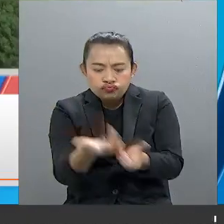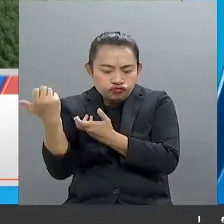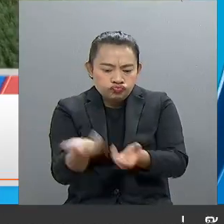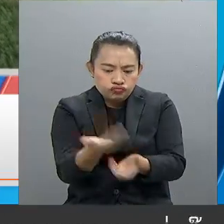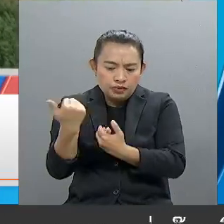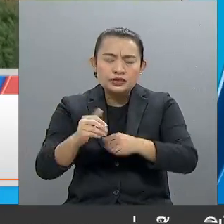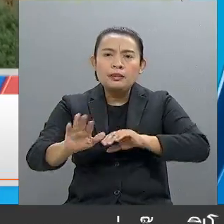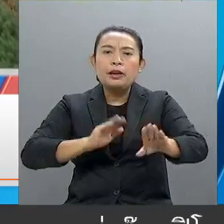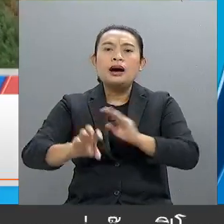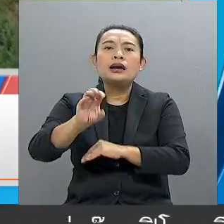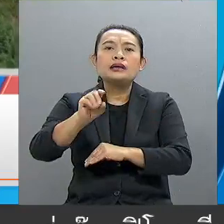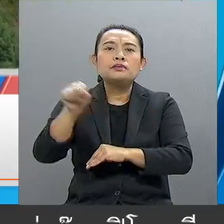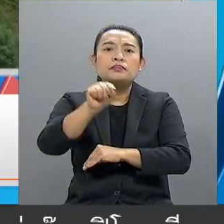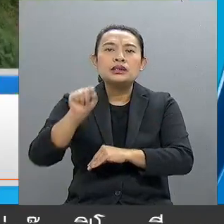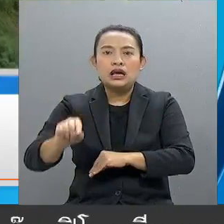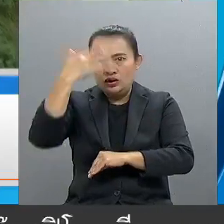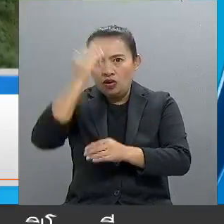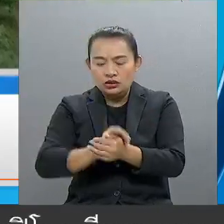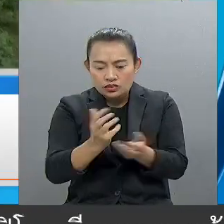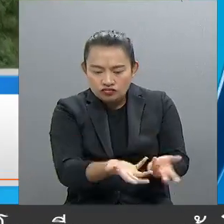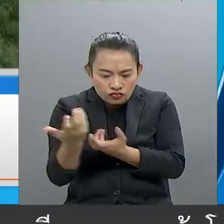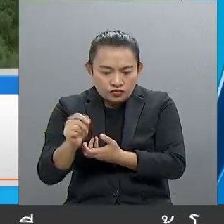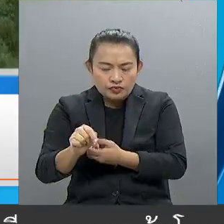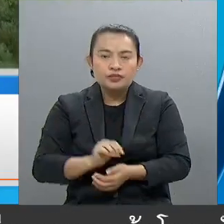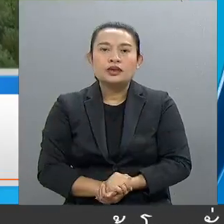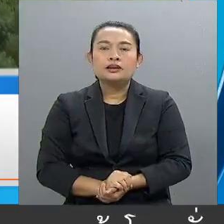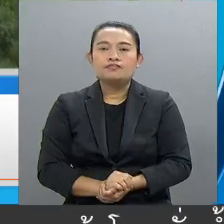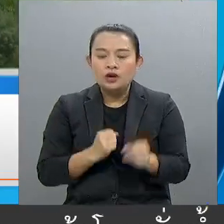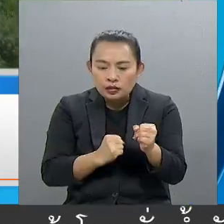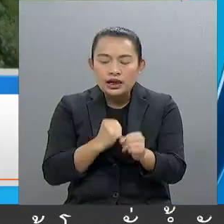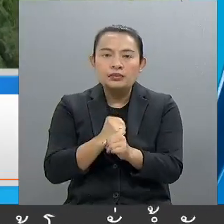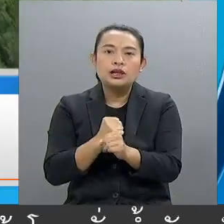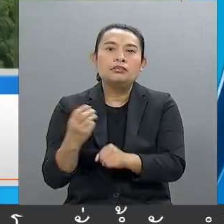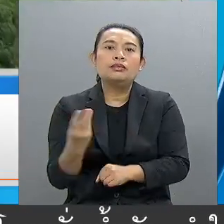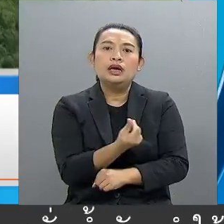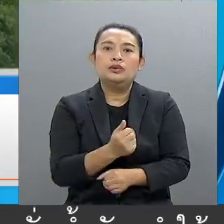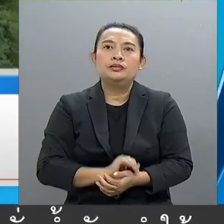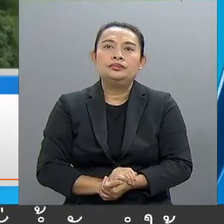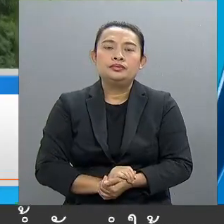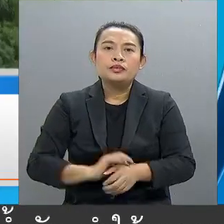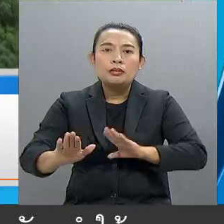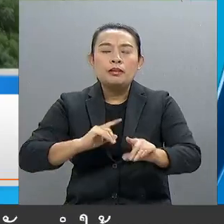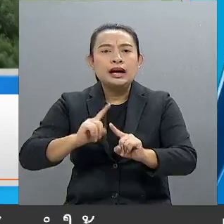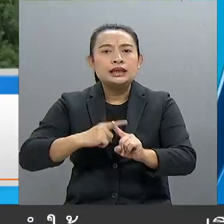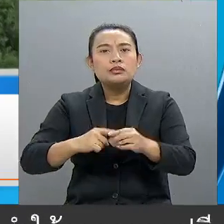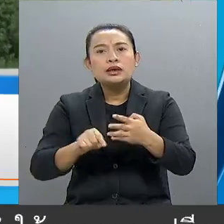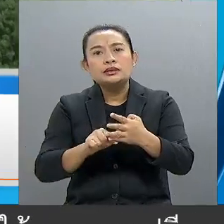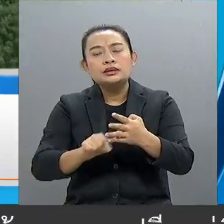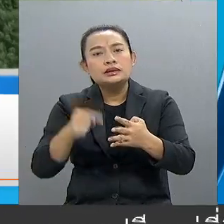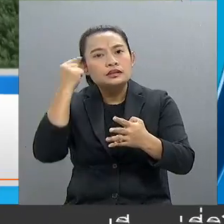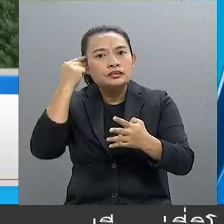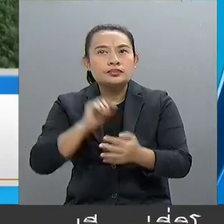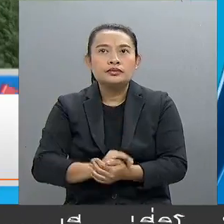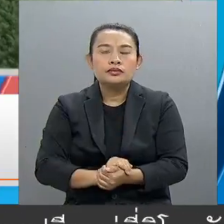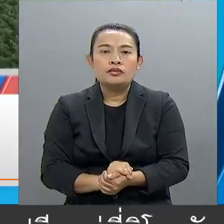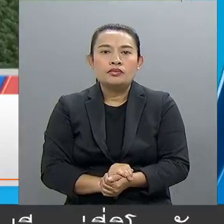ก็จะเร่งดำเนินการให้เร็วที่สุดนะครับจริงๆท่านดีก็อยากจะให้เสร็จภายในช่วงเดือนนะทีนี้เนื่องจากว่าผมเรียนอย่างเงี้ยเนื่องจากว่าแม่น้ำบางข